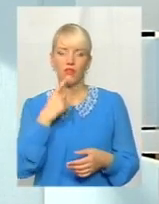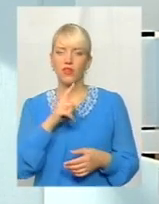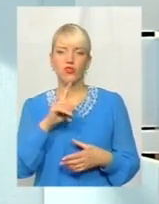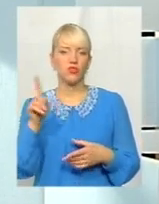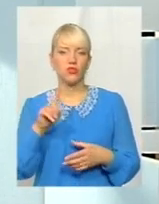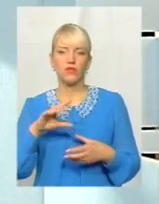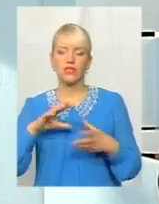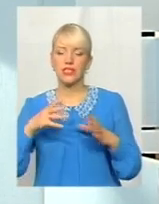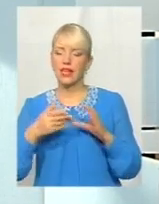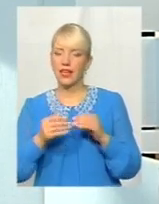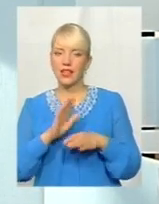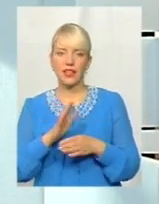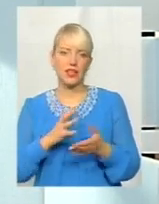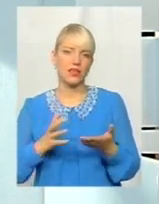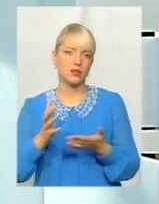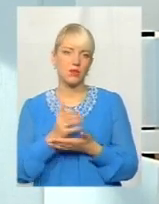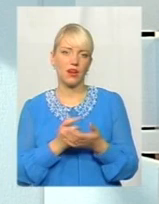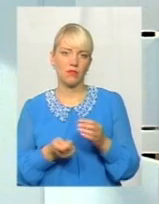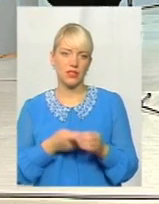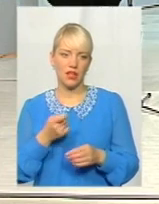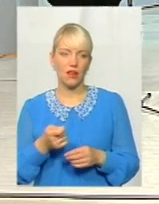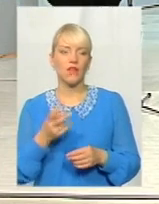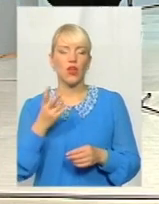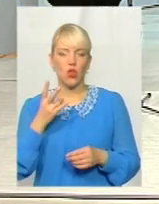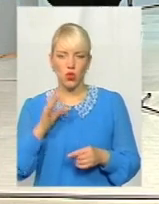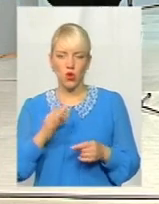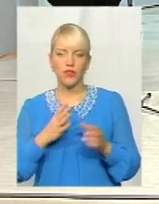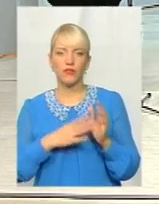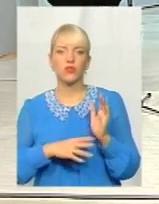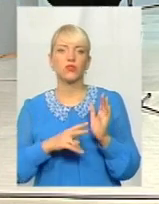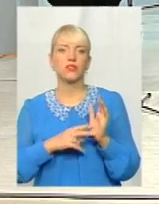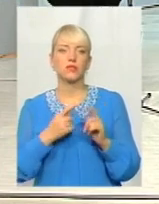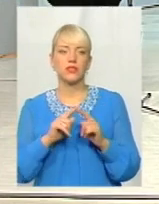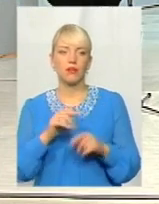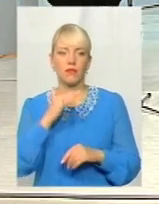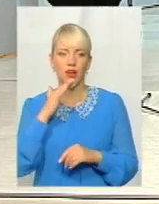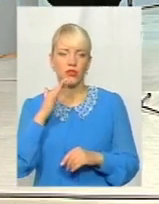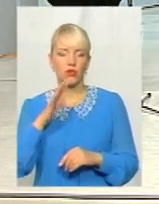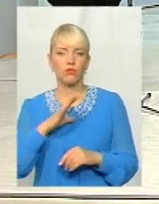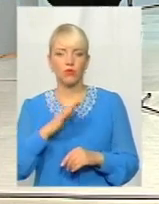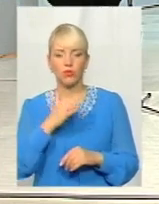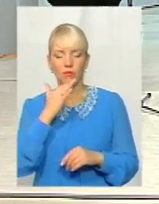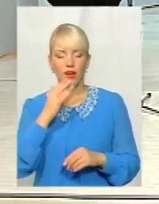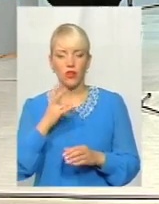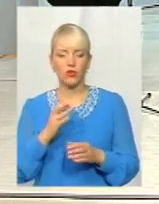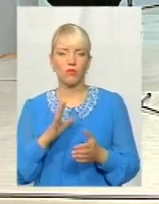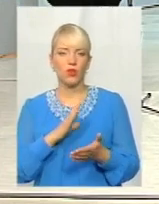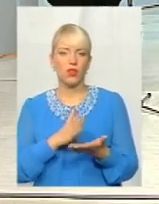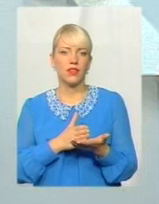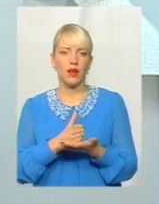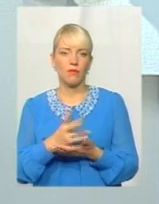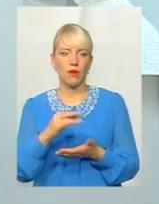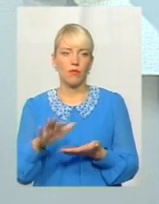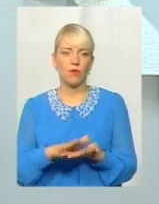Але 97 заявок – це багато. Було багато таких направлених на, наприклад,